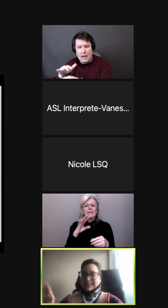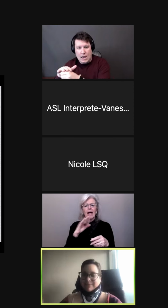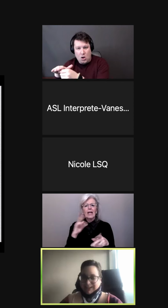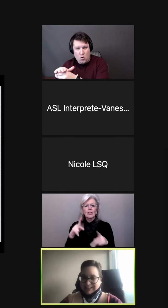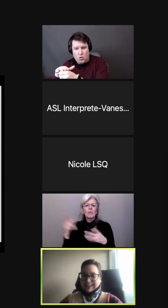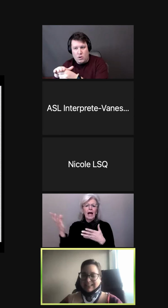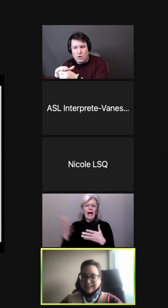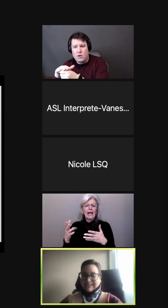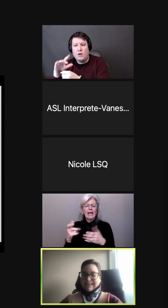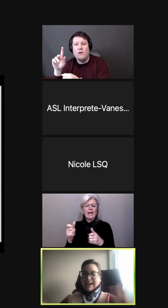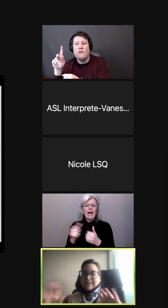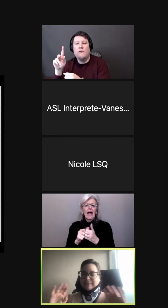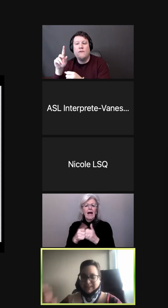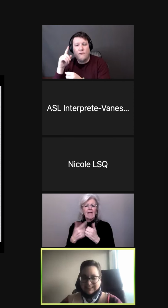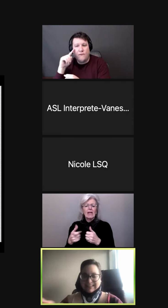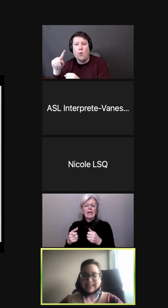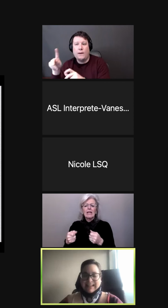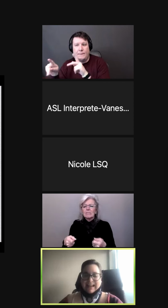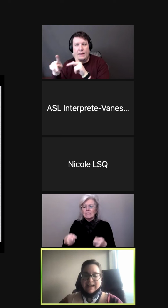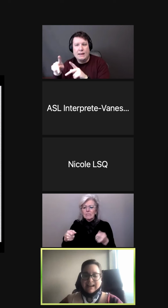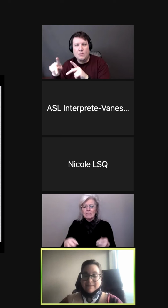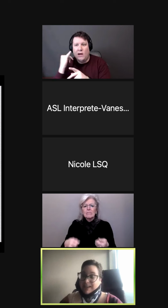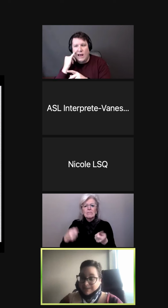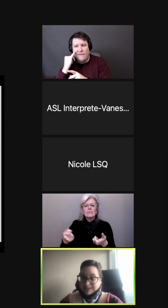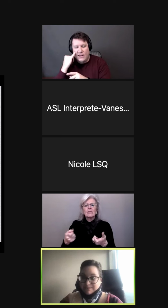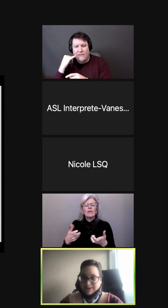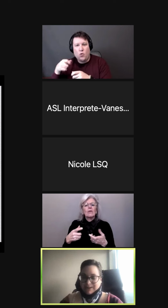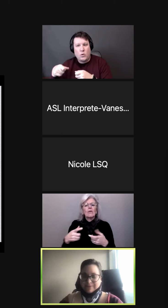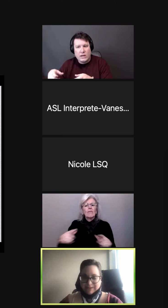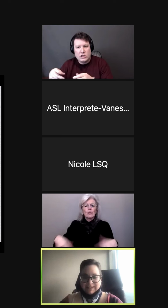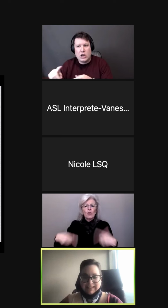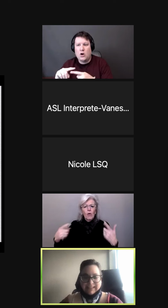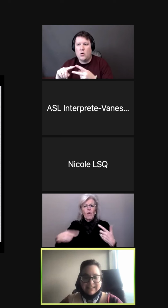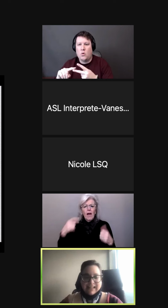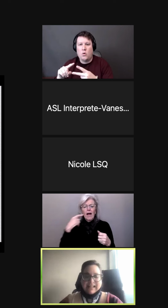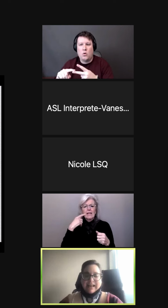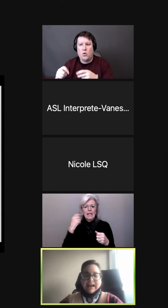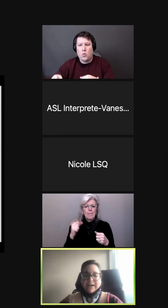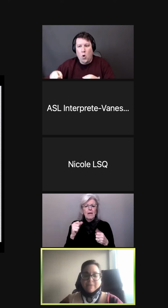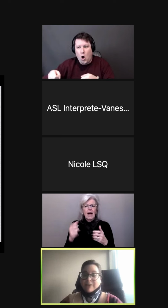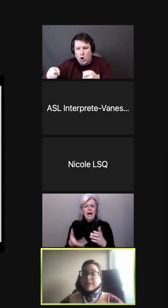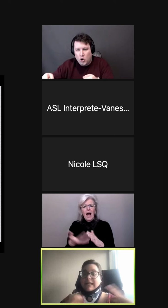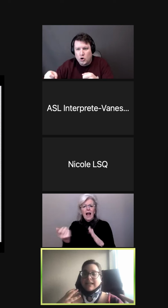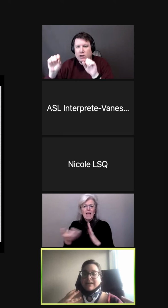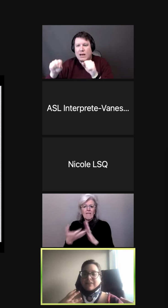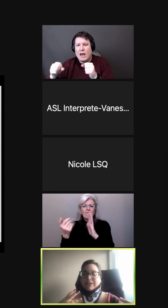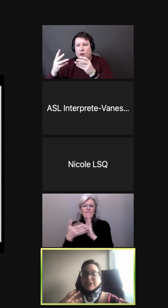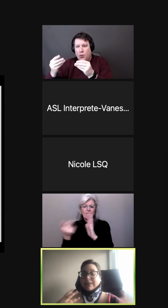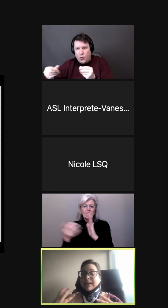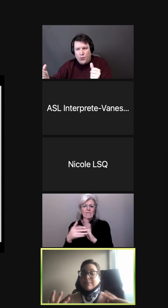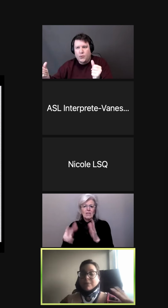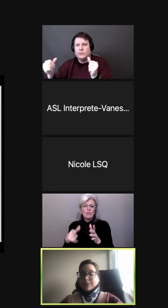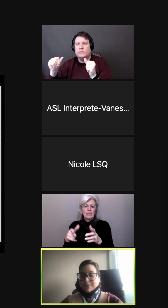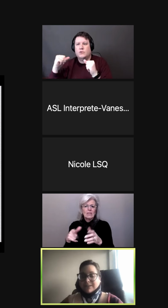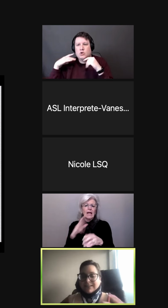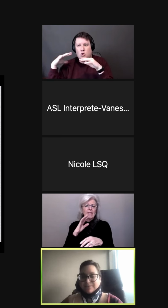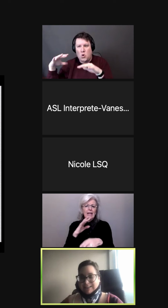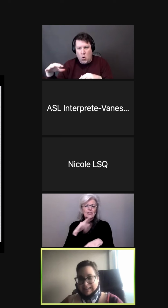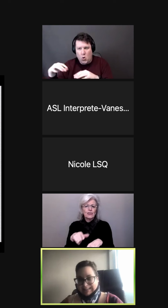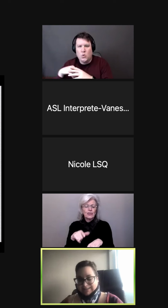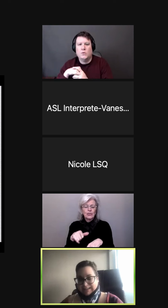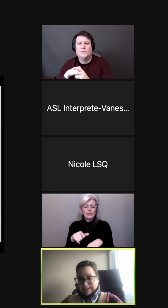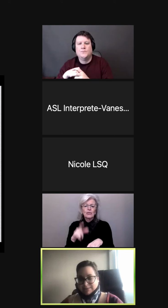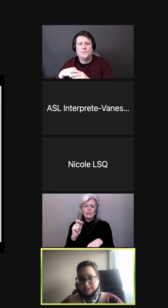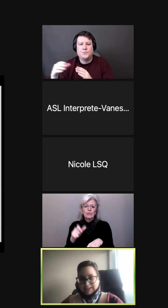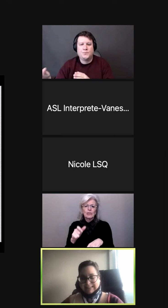déambulateur au marché ou un fauteuil roulant pour qu'ils puissent enlever la neige. Nous avons créé